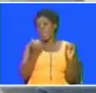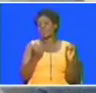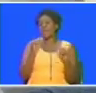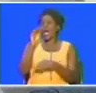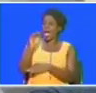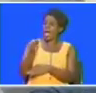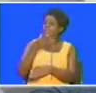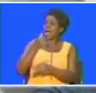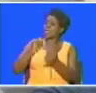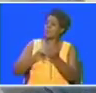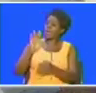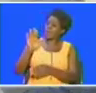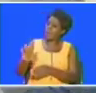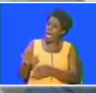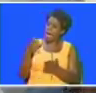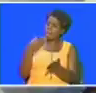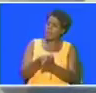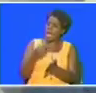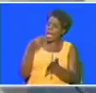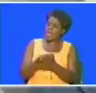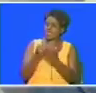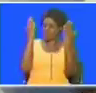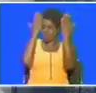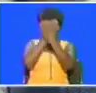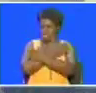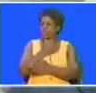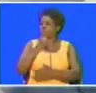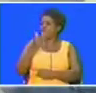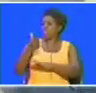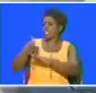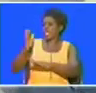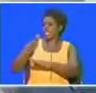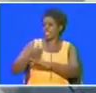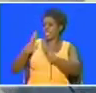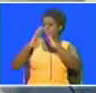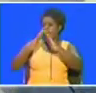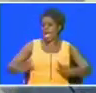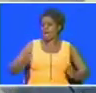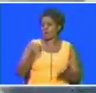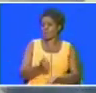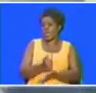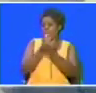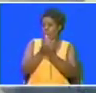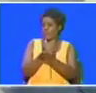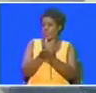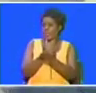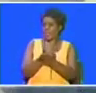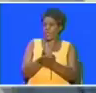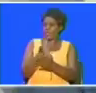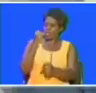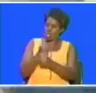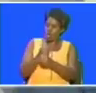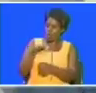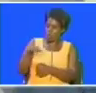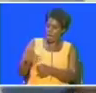sasa hivi. Mwelezee hivi na hivi hakuna. Lakini sio kuambia house girl, nenda kaulize baba fulani pesa ya maziwa na pesa ya sukari. Angalia majukumu yako